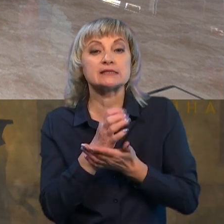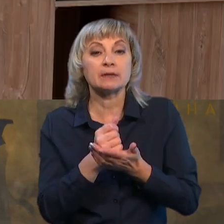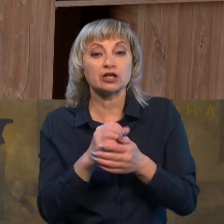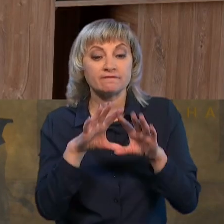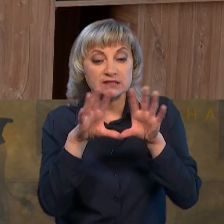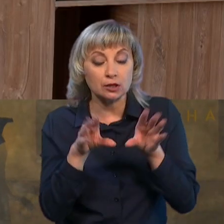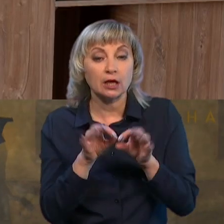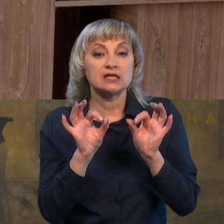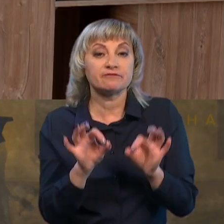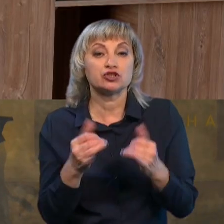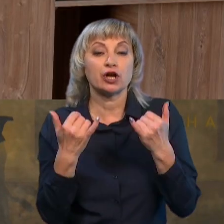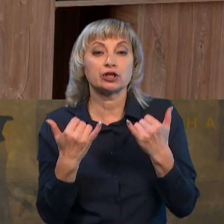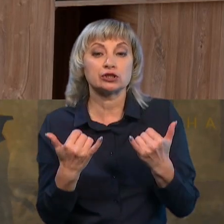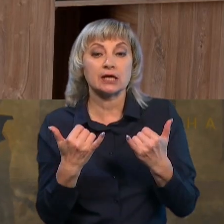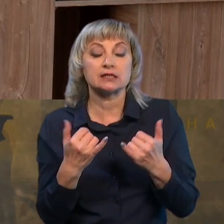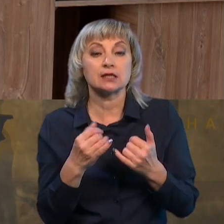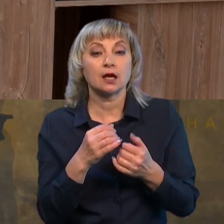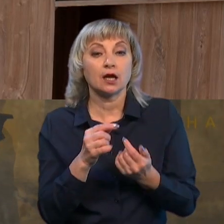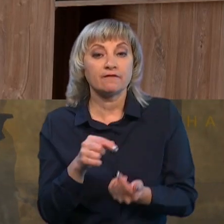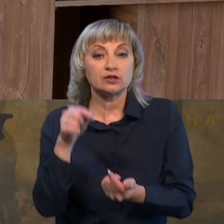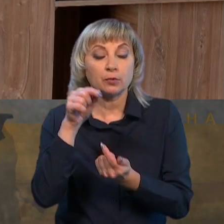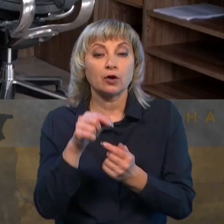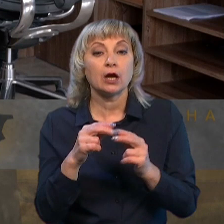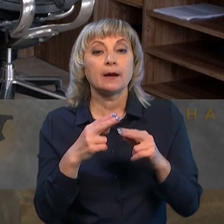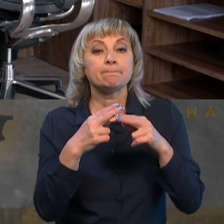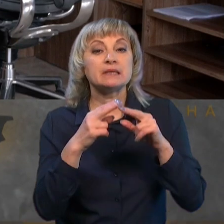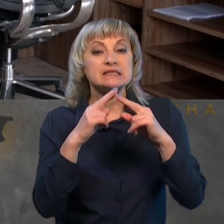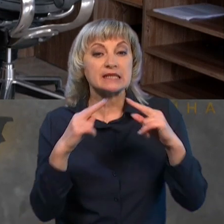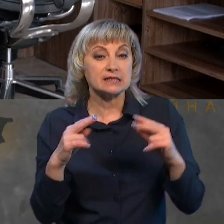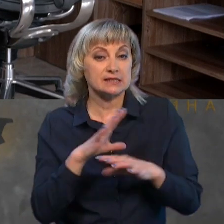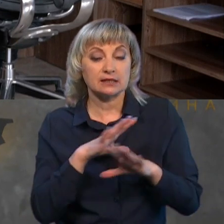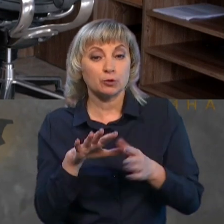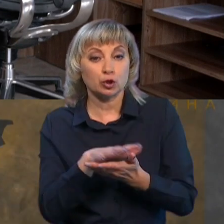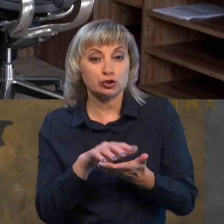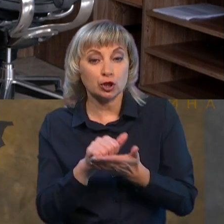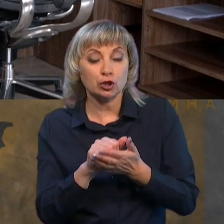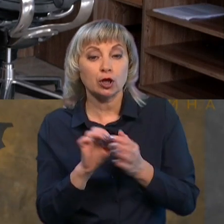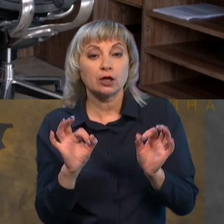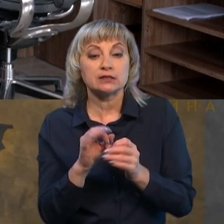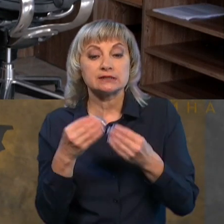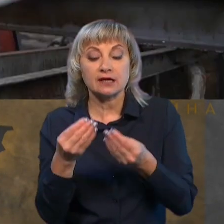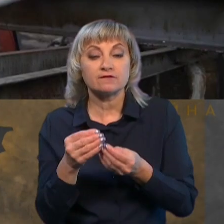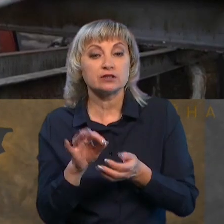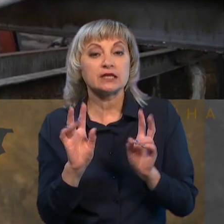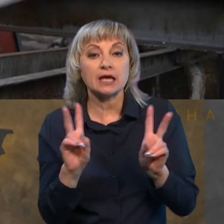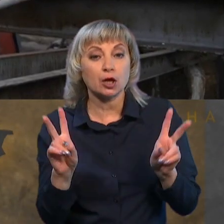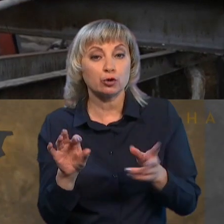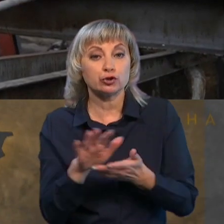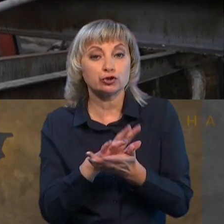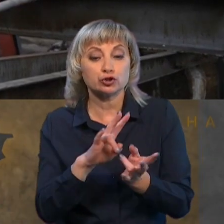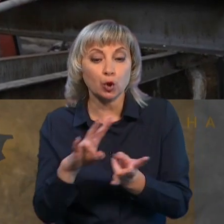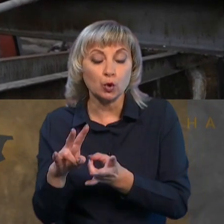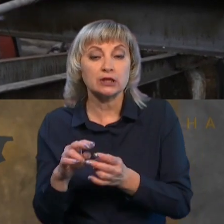Тому, звичайно, зараз і відповідно підстанції не були зруйновані, нічого не було, скажімо, завдано ніякої шкоди такої